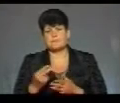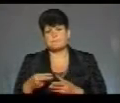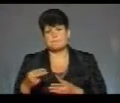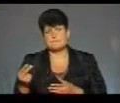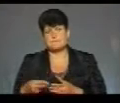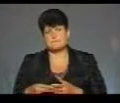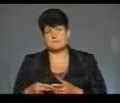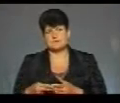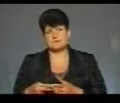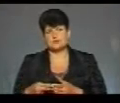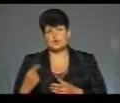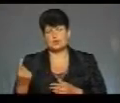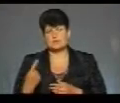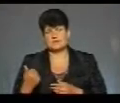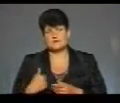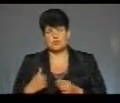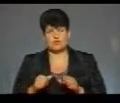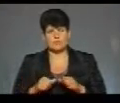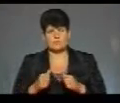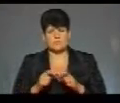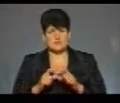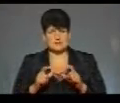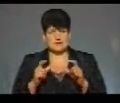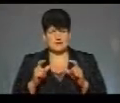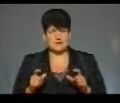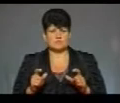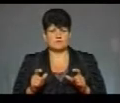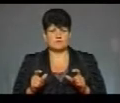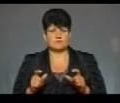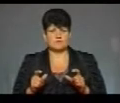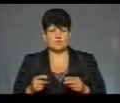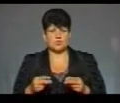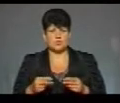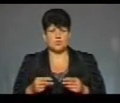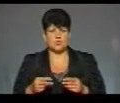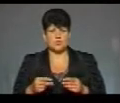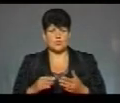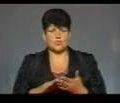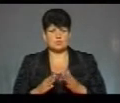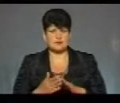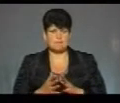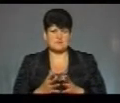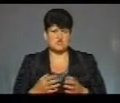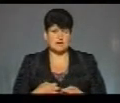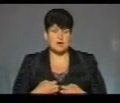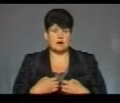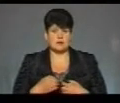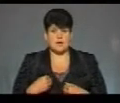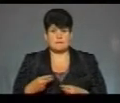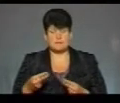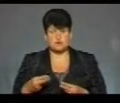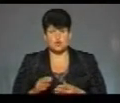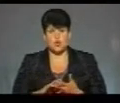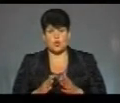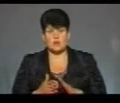підписується з обласним військовим комісаріатом в лиці Міністерства оборони, підписується контракт. Десь більшість лякає того, що я підпишу